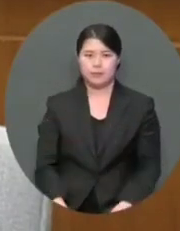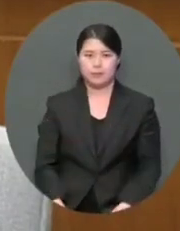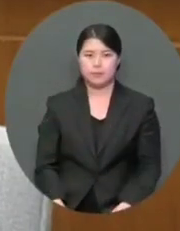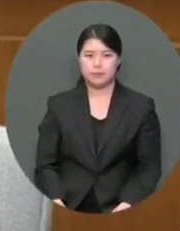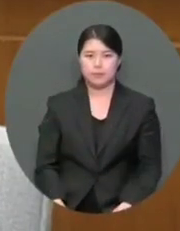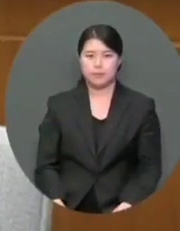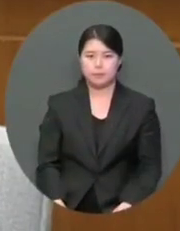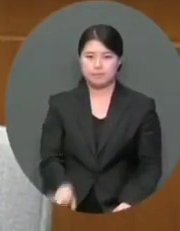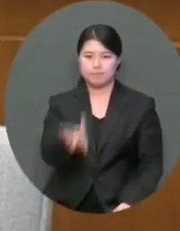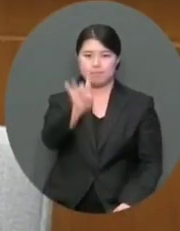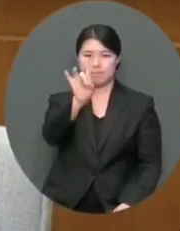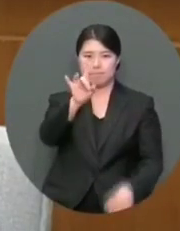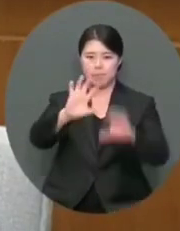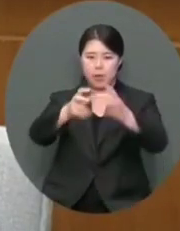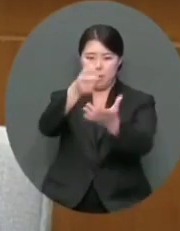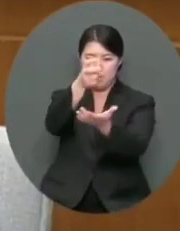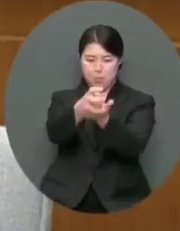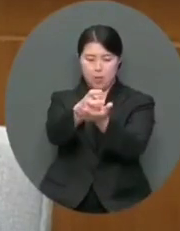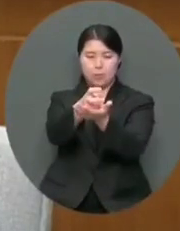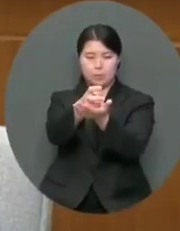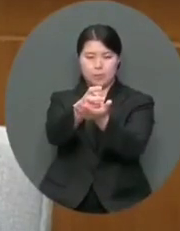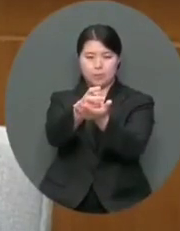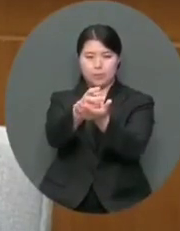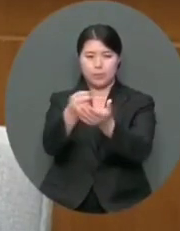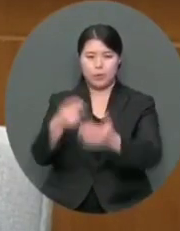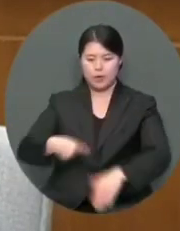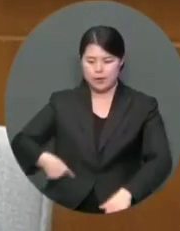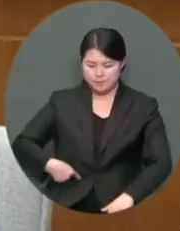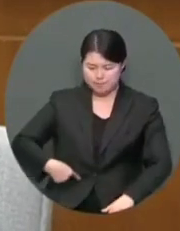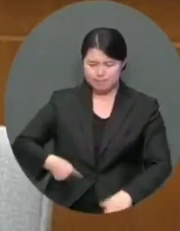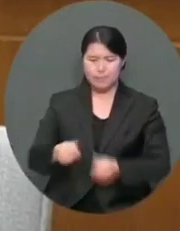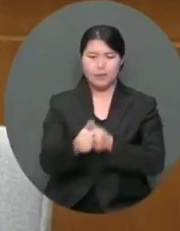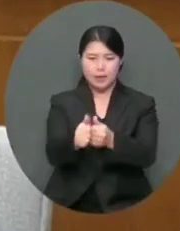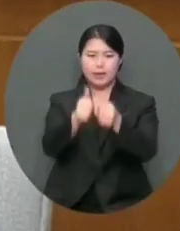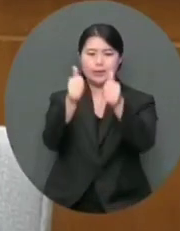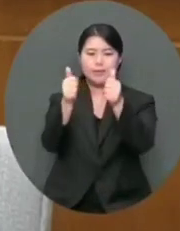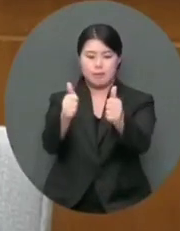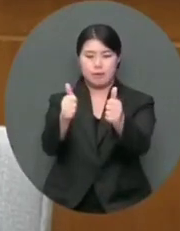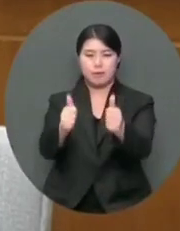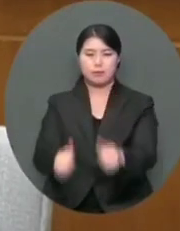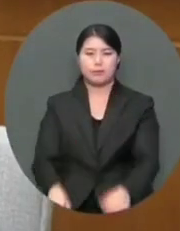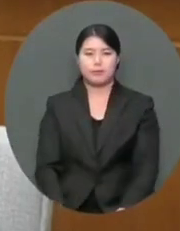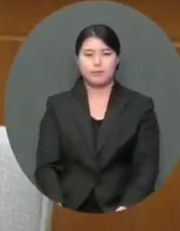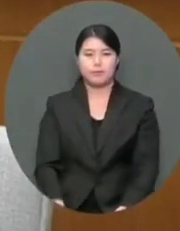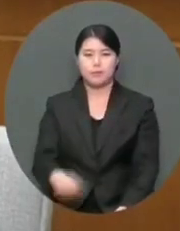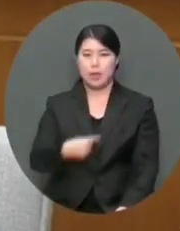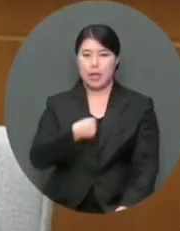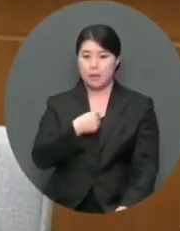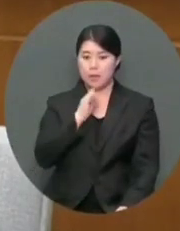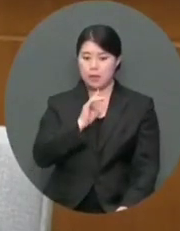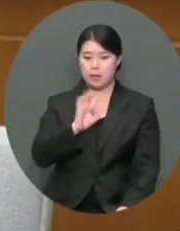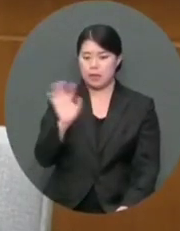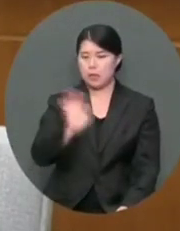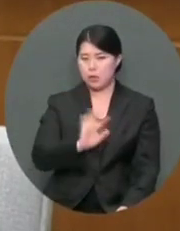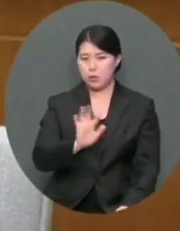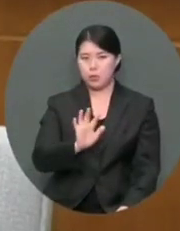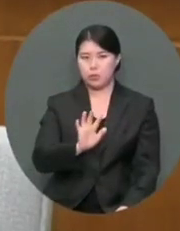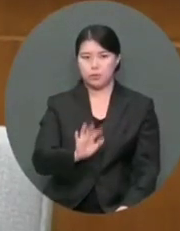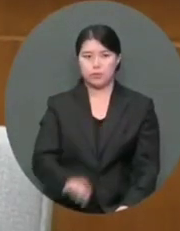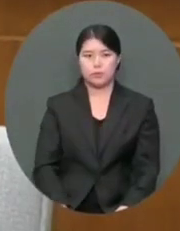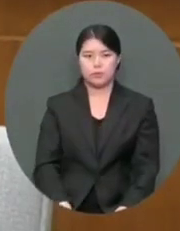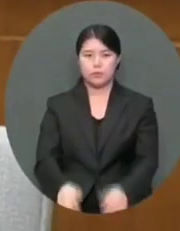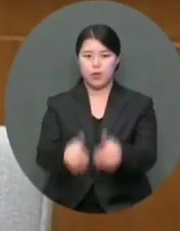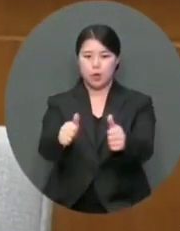오로지 헌법과 법률 그리고 양심에 따라 재판할 것이고 저뿐만 아니라